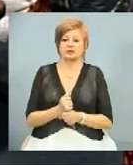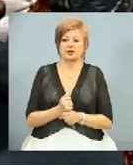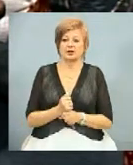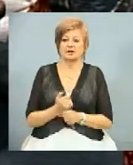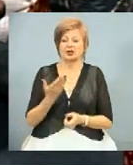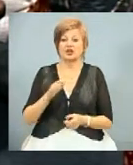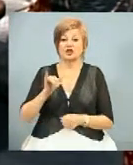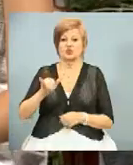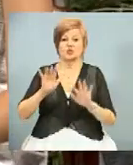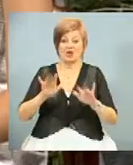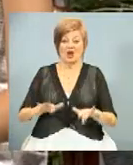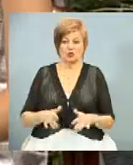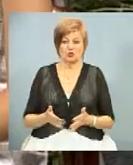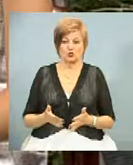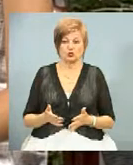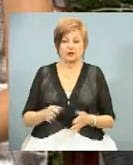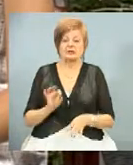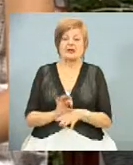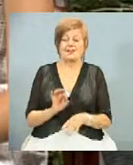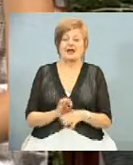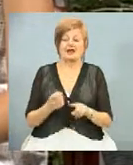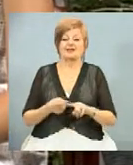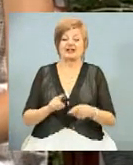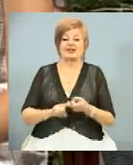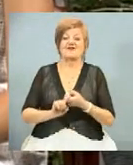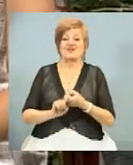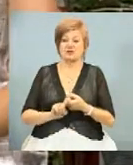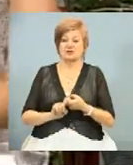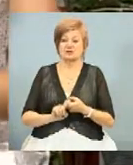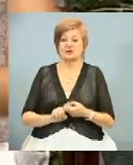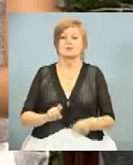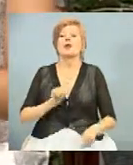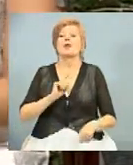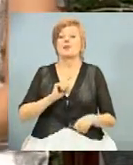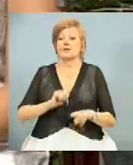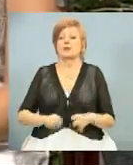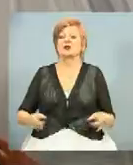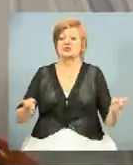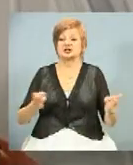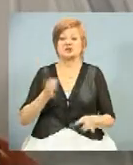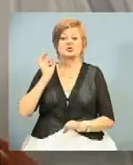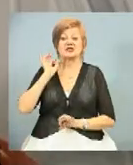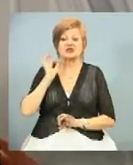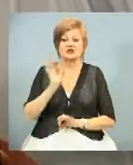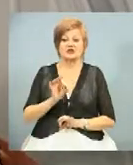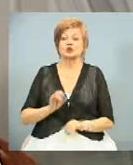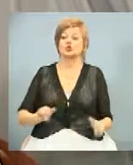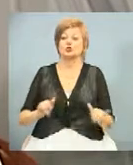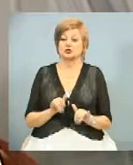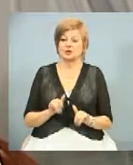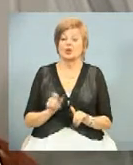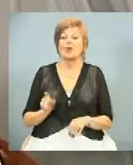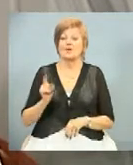в тебе комп'ютер захворіє цим вірусом? Терміново. Дзвонити. Куди?